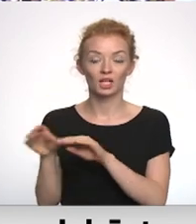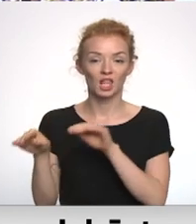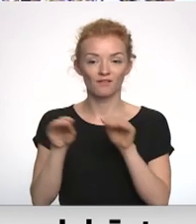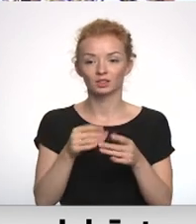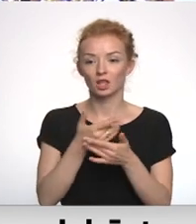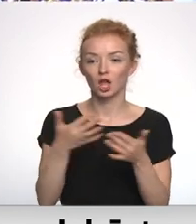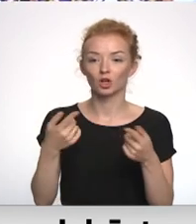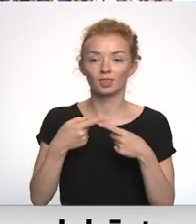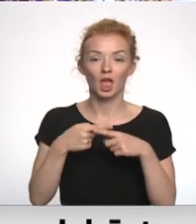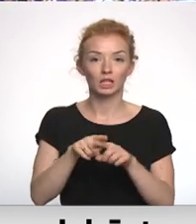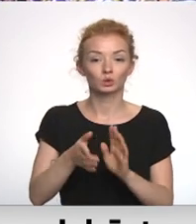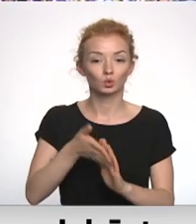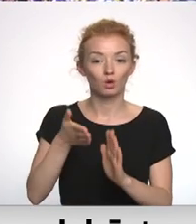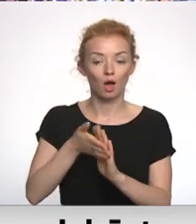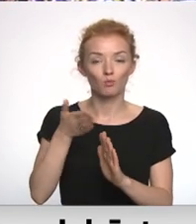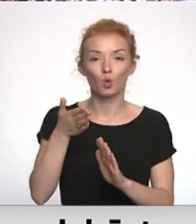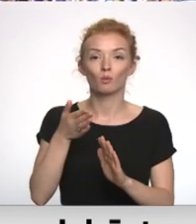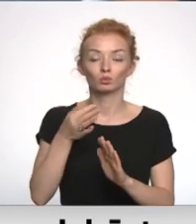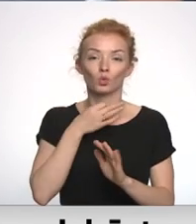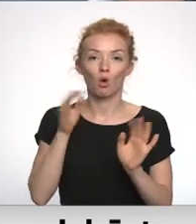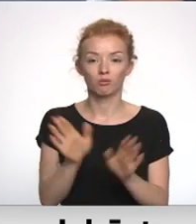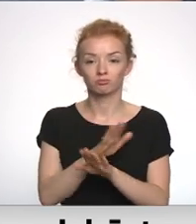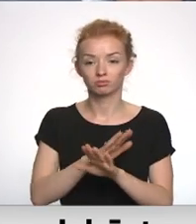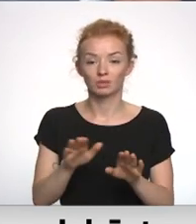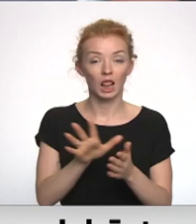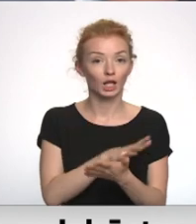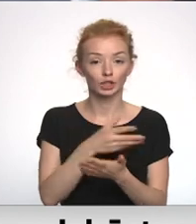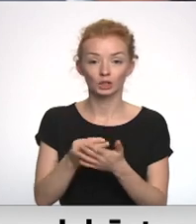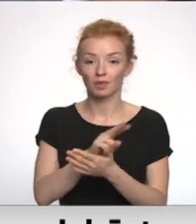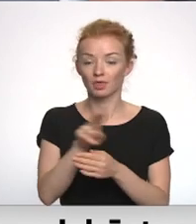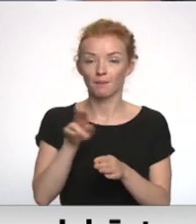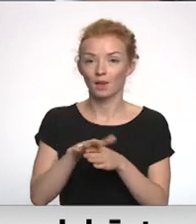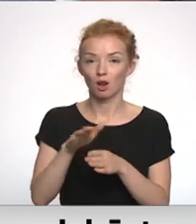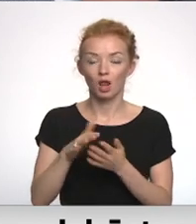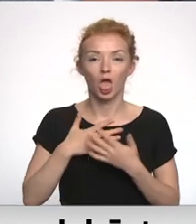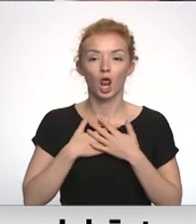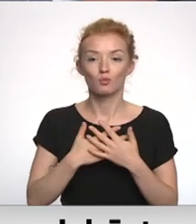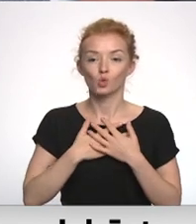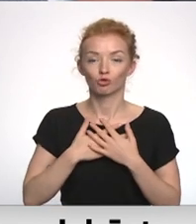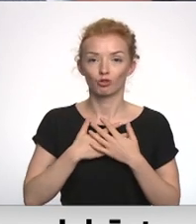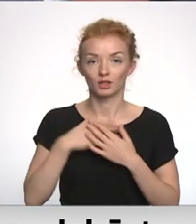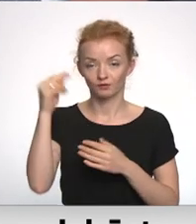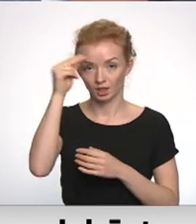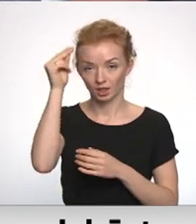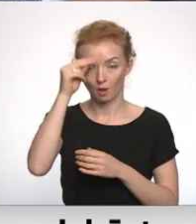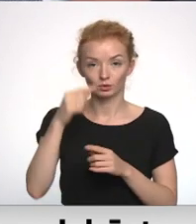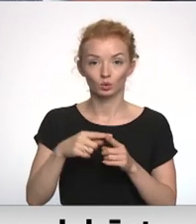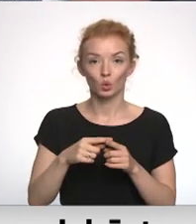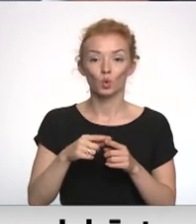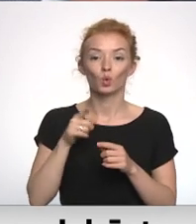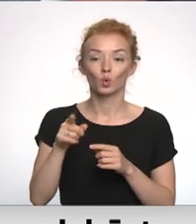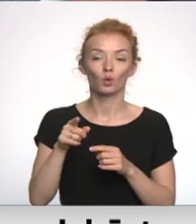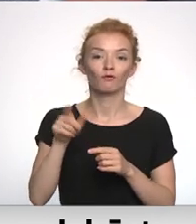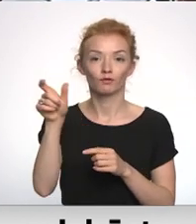dažādus tehniskus uzlabojumus kora skanējumam, piemēram, līdz tam nepielietot elpošanas vingrinājumus. Jānis Dūmiņš seniors esot